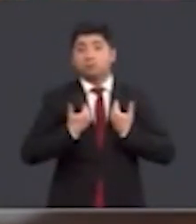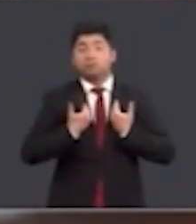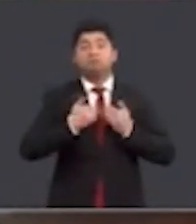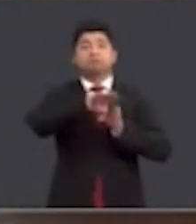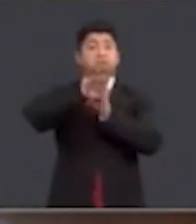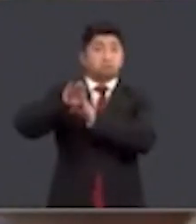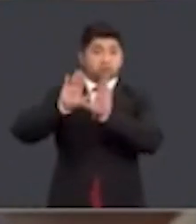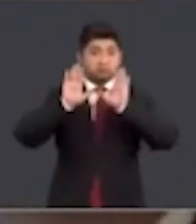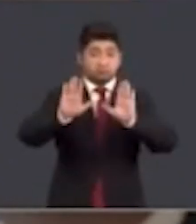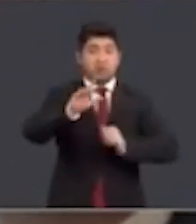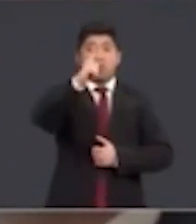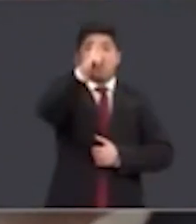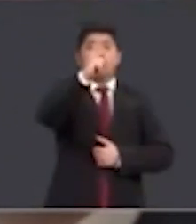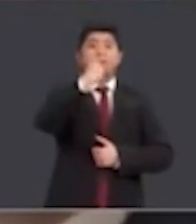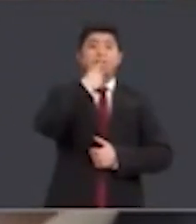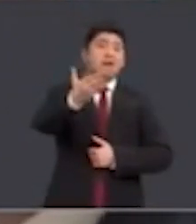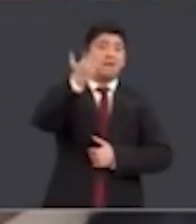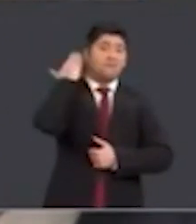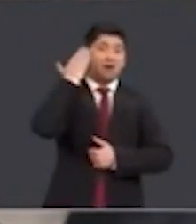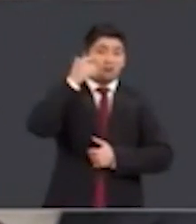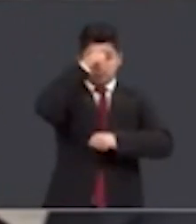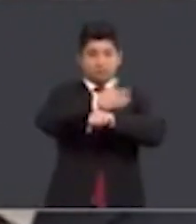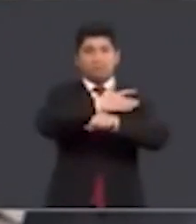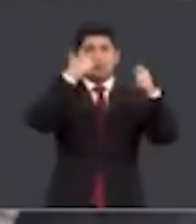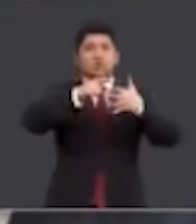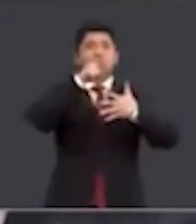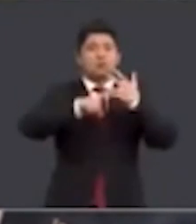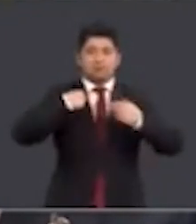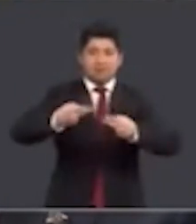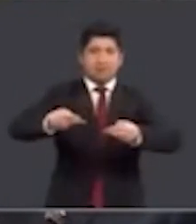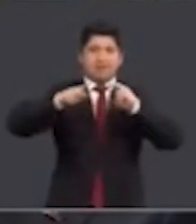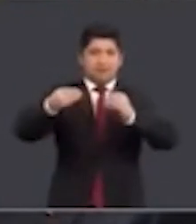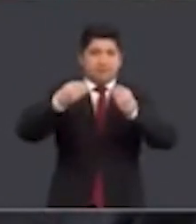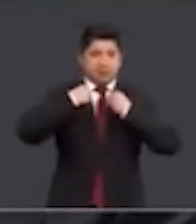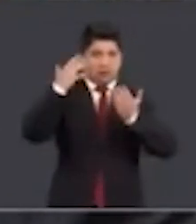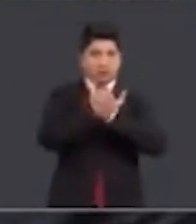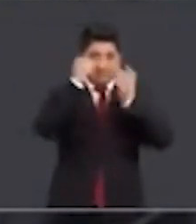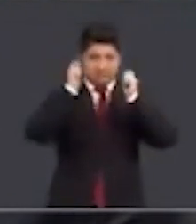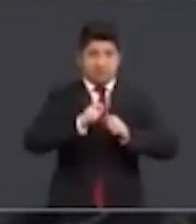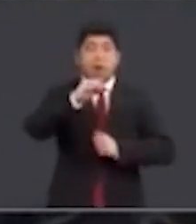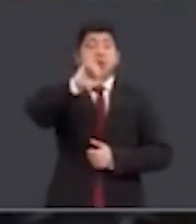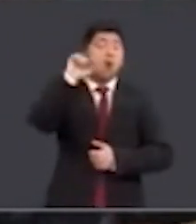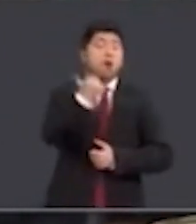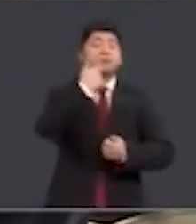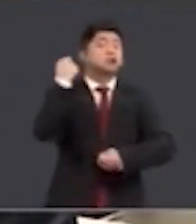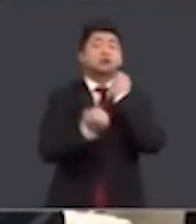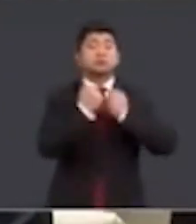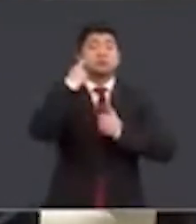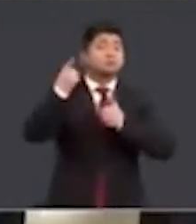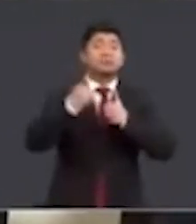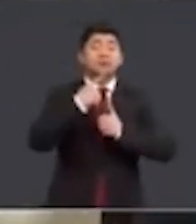Diğer yandan 19 yıl önce ülkenin yönetimini devraldığımızda yaptığımız en önemli işlerden biri